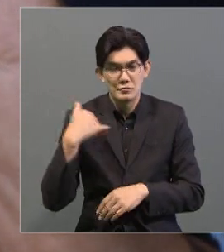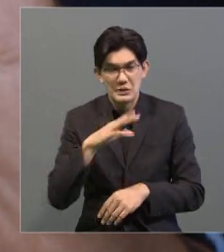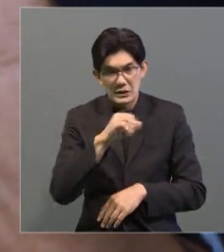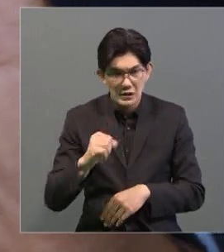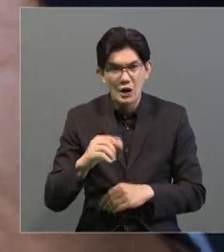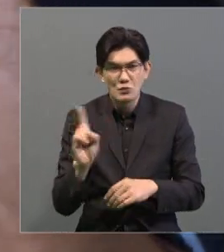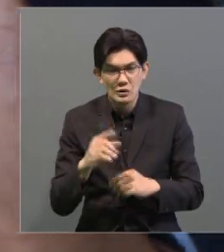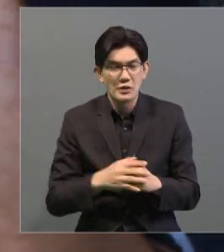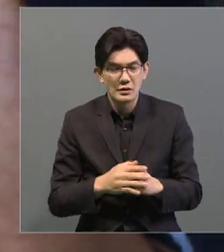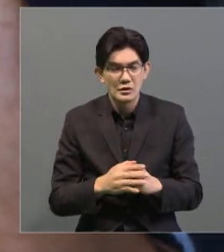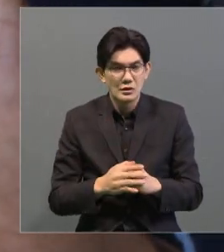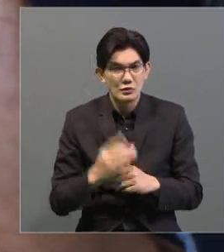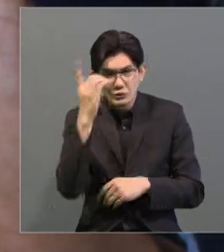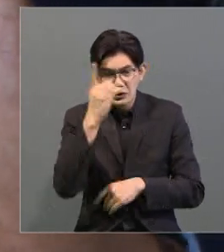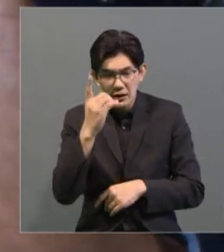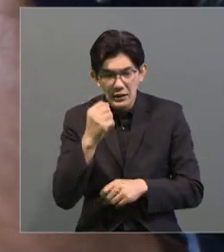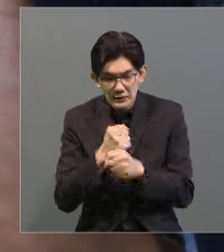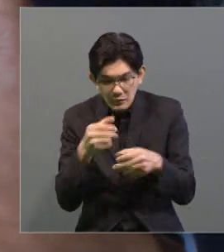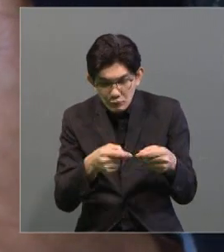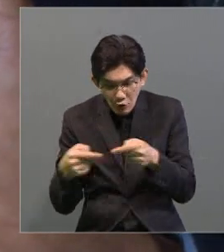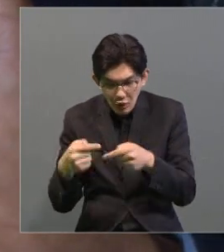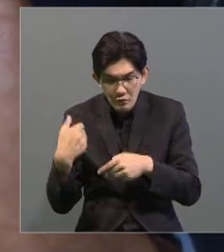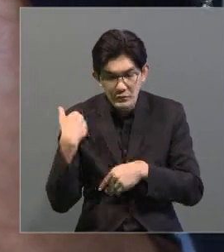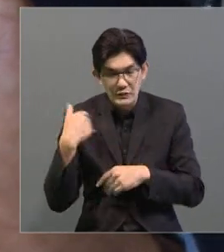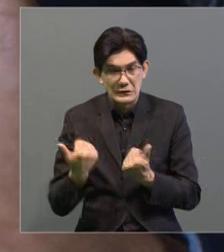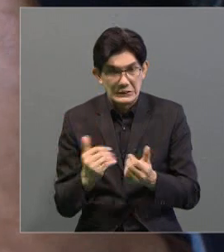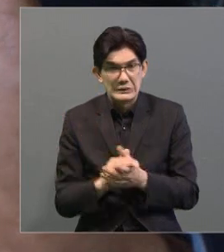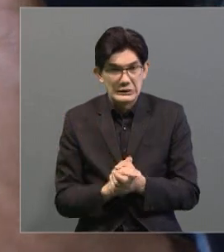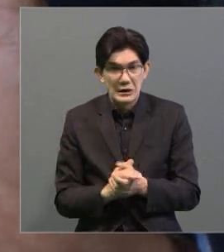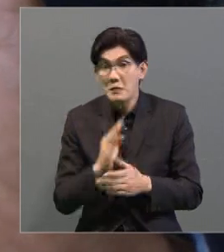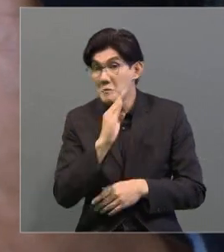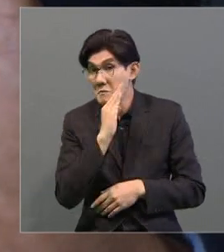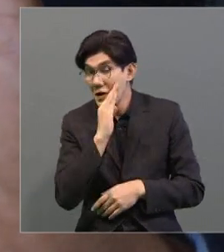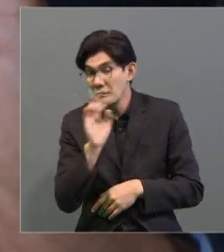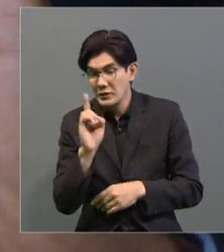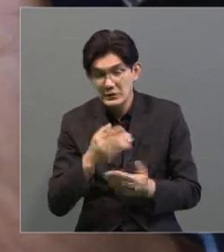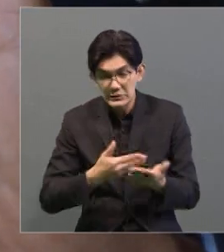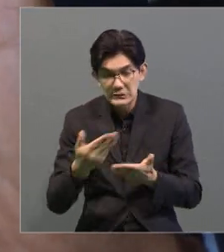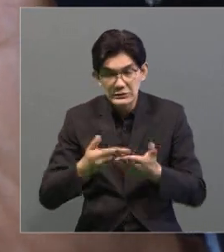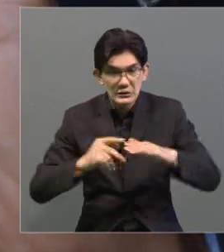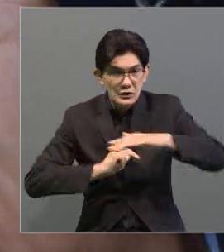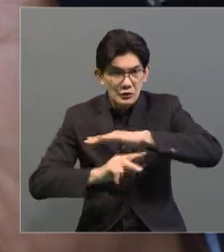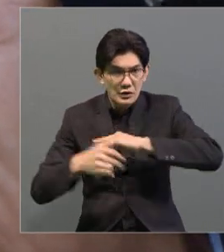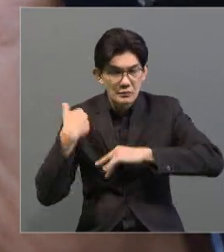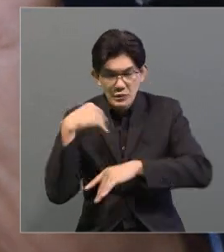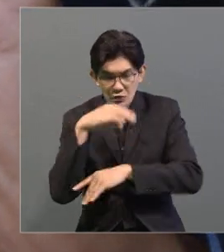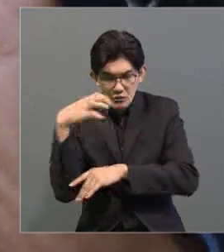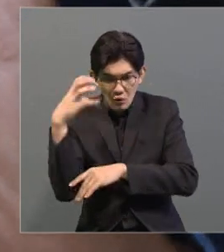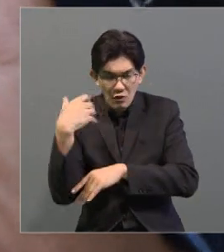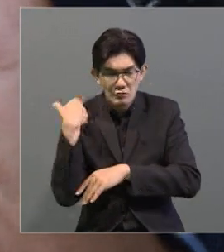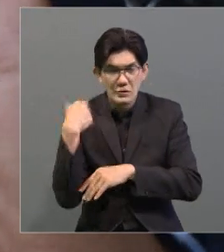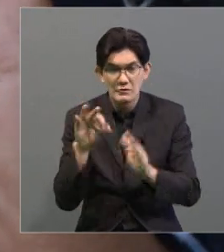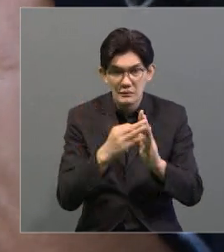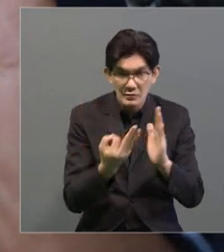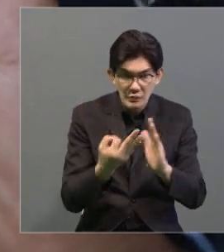ตัดต่อแล้วใส่เป็นของตัวเองเข้าไปซึ่งไอ้ไชโยแคปิตอลไอ้อันปลอมเนี่ยไปซื้อโฆษณาให้มาหลอกคนทั้งท